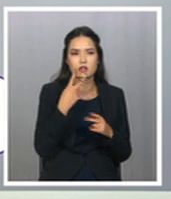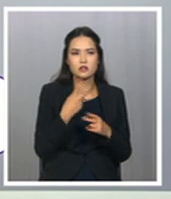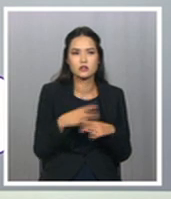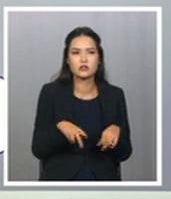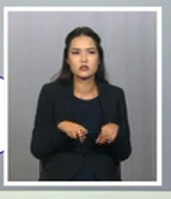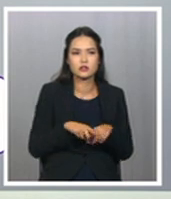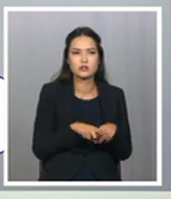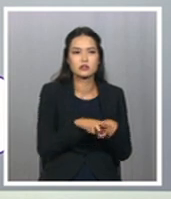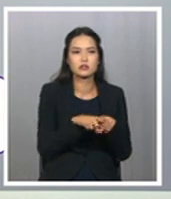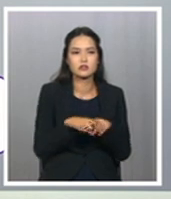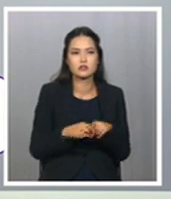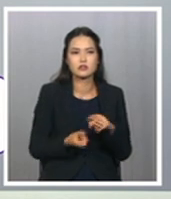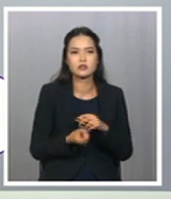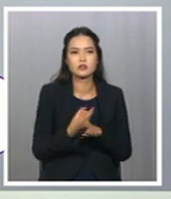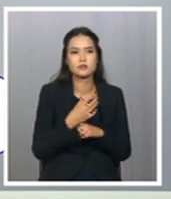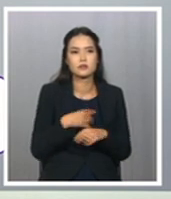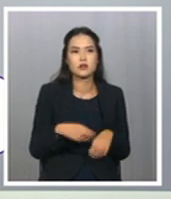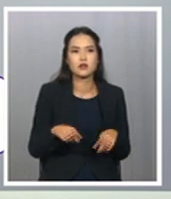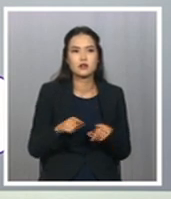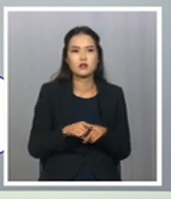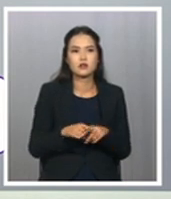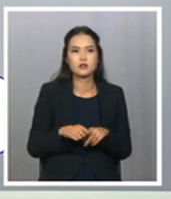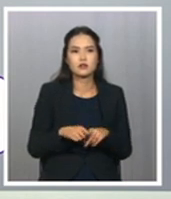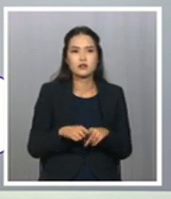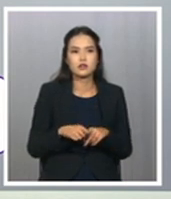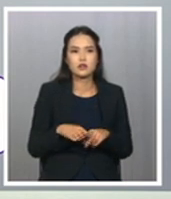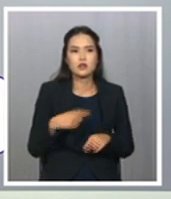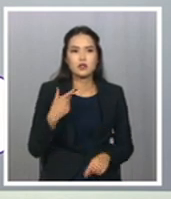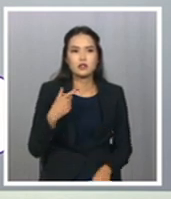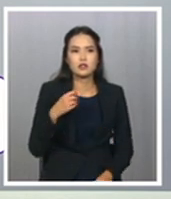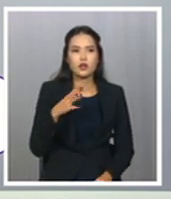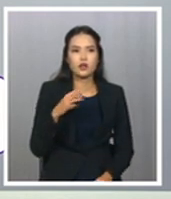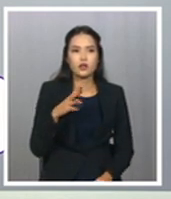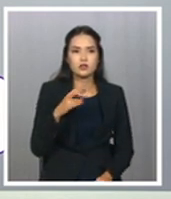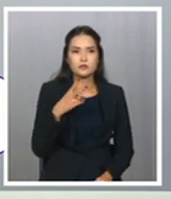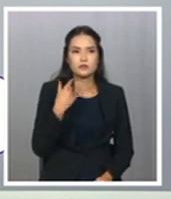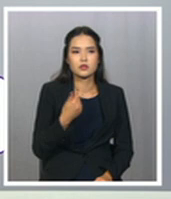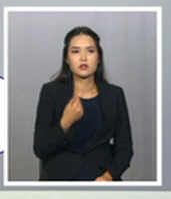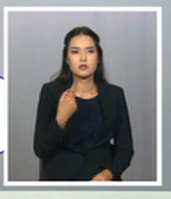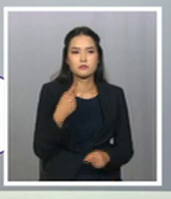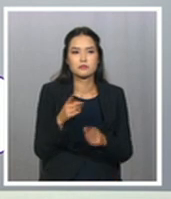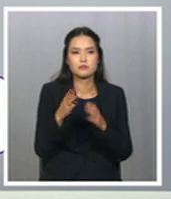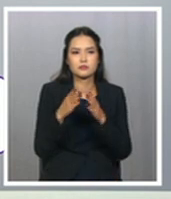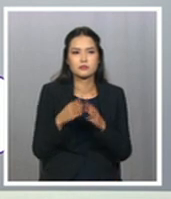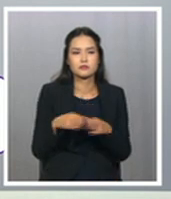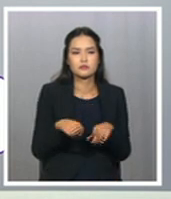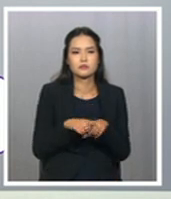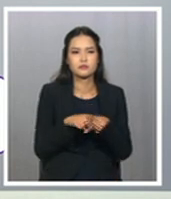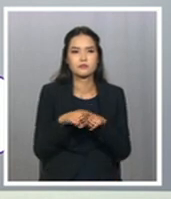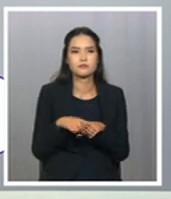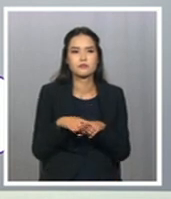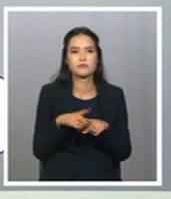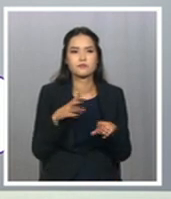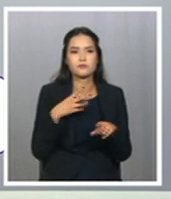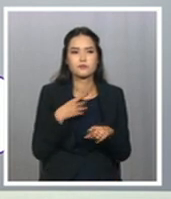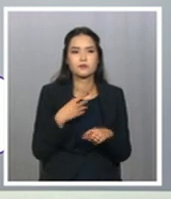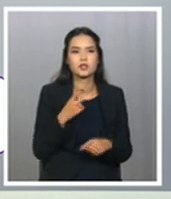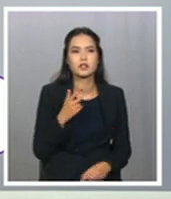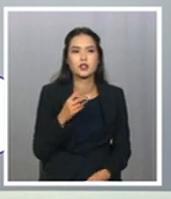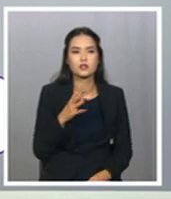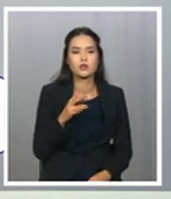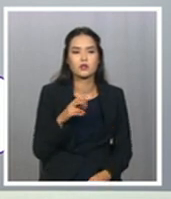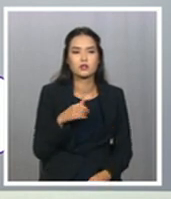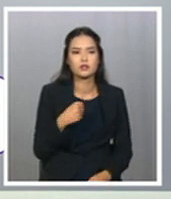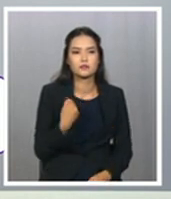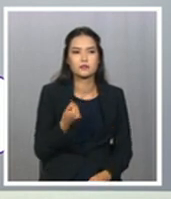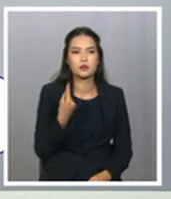бірдей бір ағза шығып тұр. Және де гетерозиготалы бірдей бір ағза шығып тұр. Сондықтан да олардың генотиптері бірдің бірге